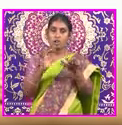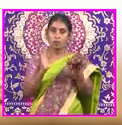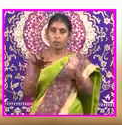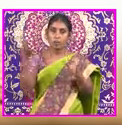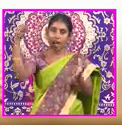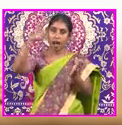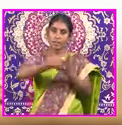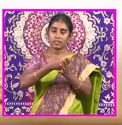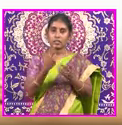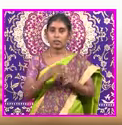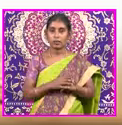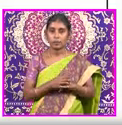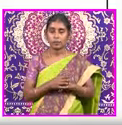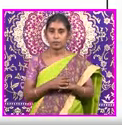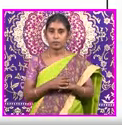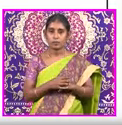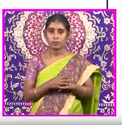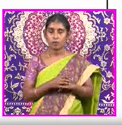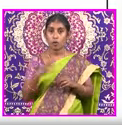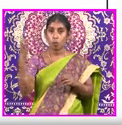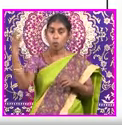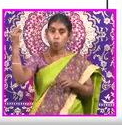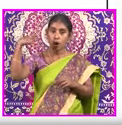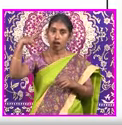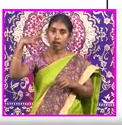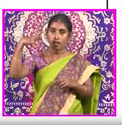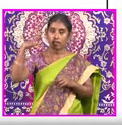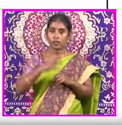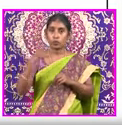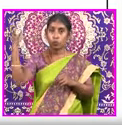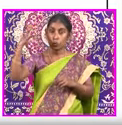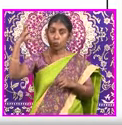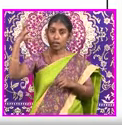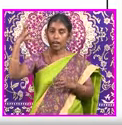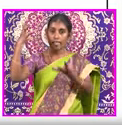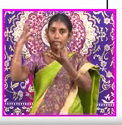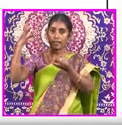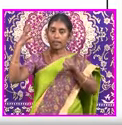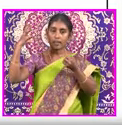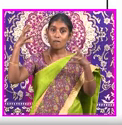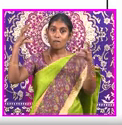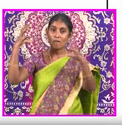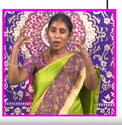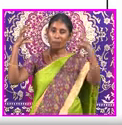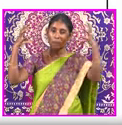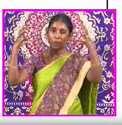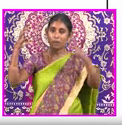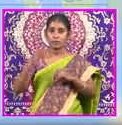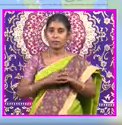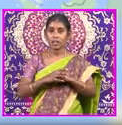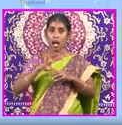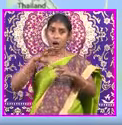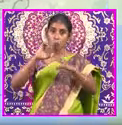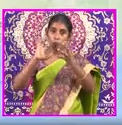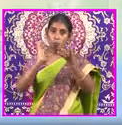ஒளியானது பூமியில், சூரியனிலிருந்து கிடைக்கக்கூடிய வெப்பமானது பூமியின் அனைத்து பகுதிகளிலும் சமமாக கிடைப்பதில்லை, சமமாக பதிவாகுவதில்லை.